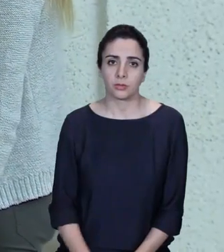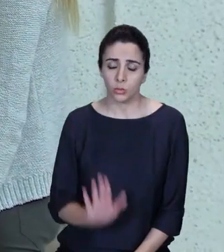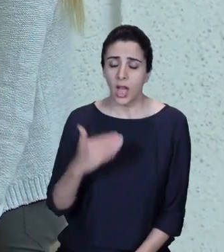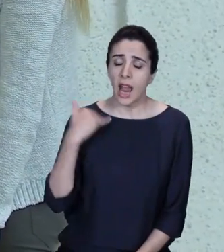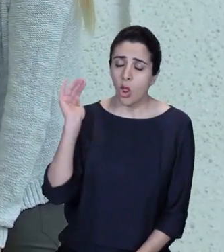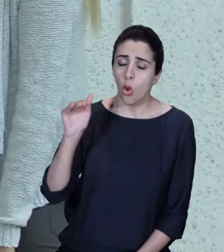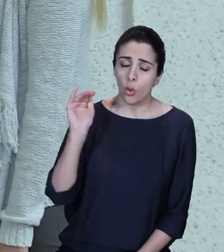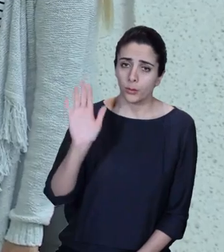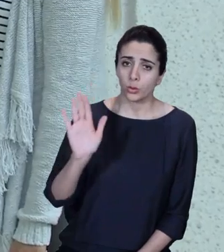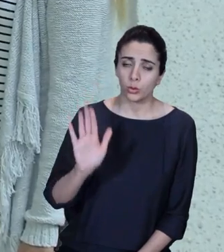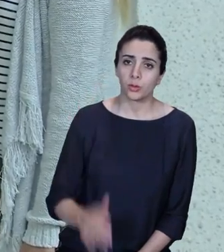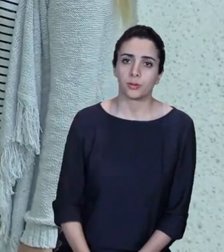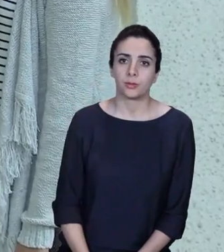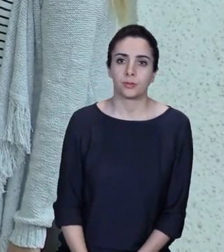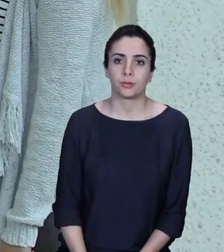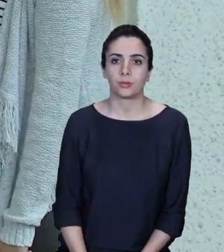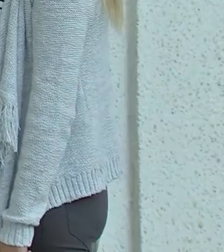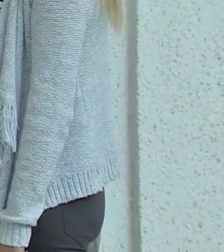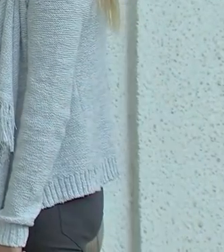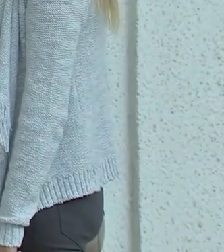Geldim, geldim.